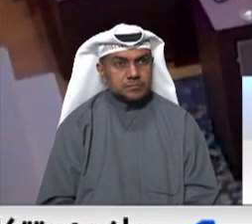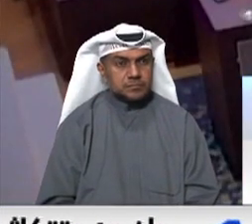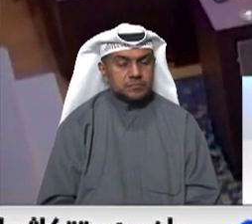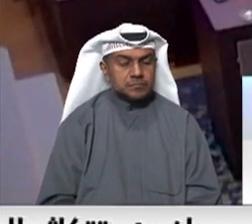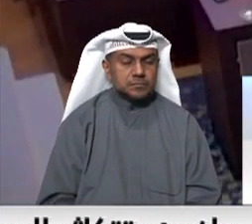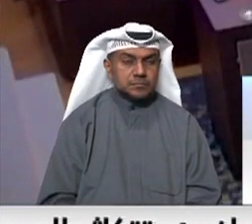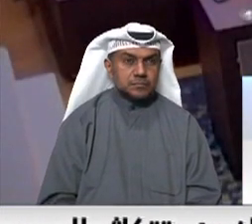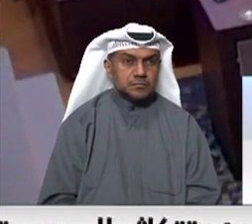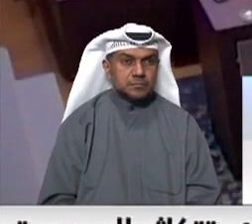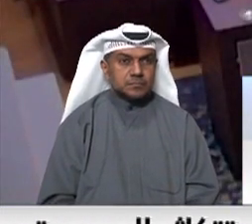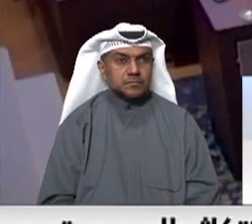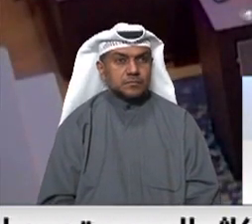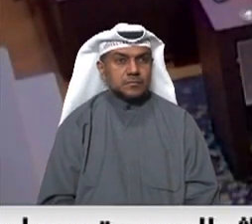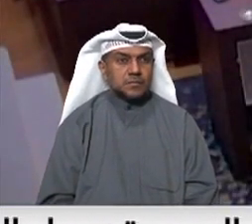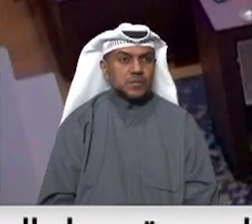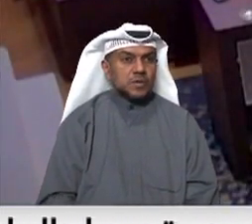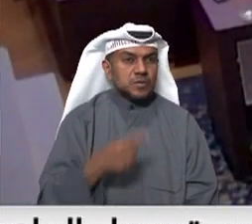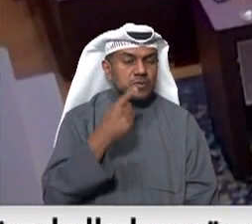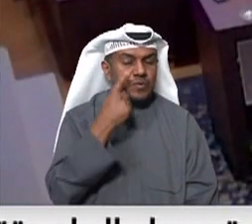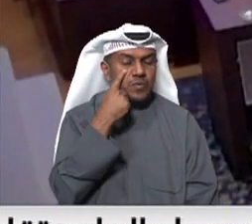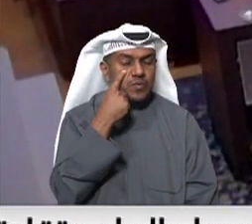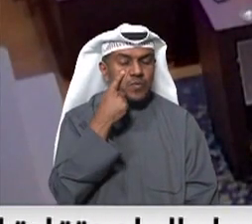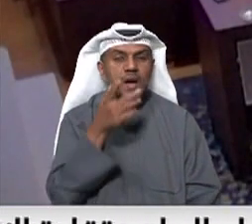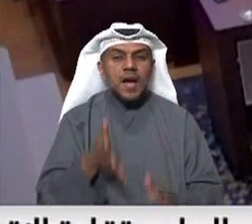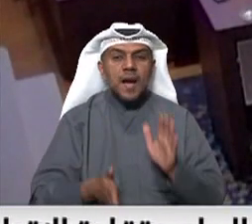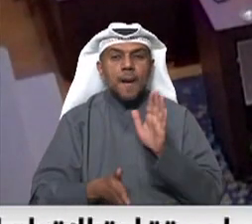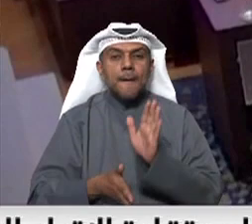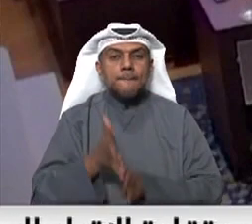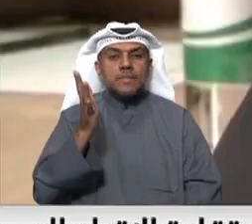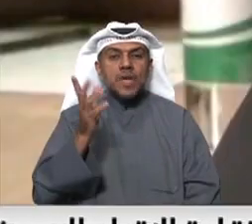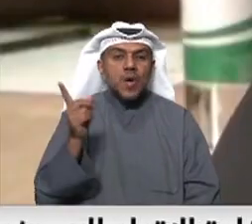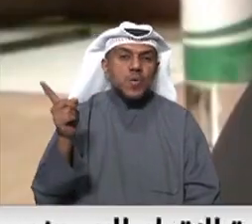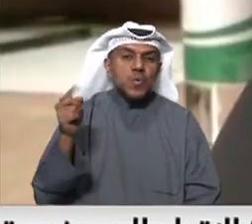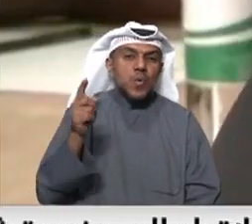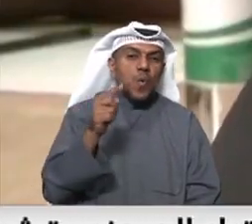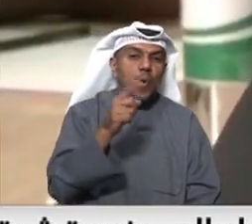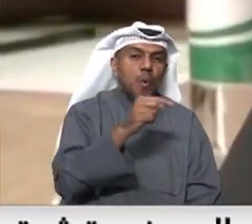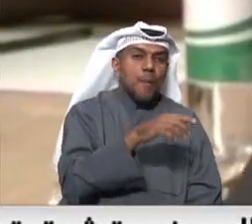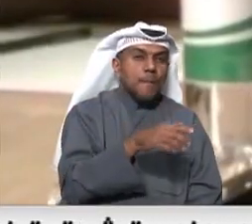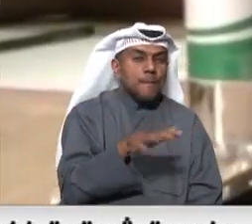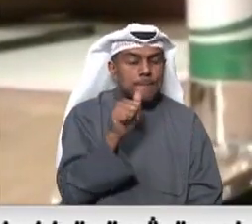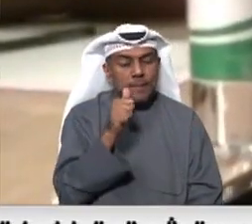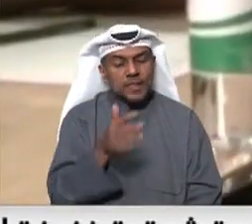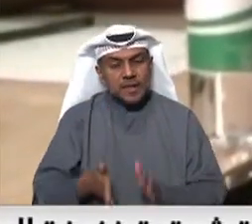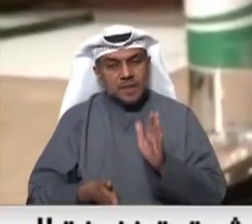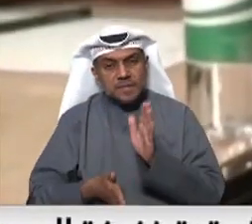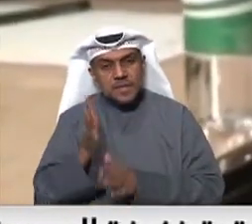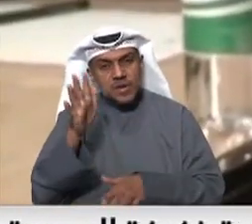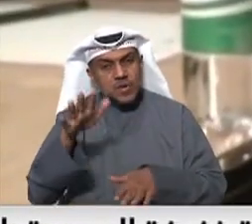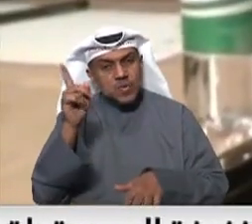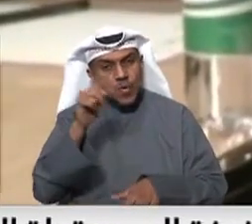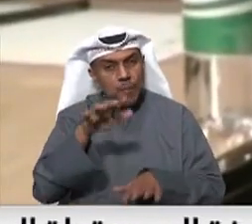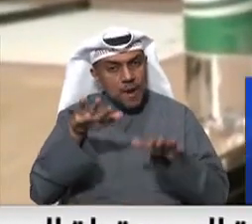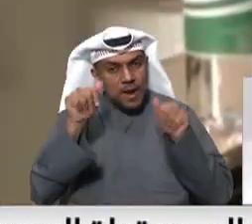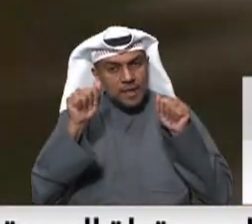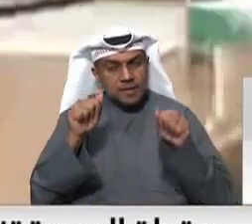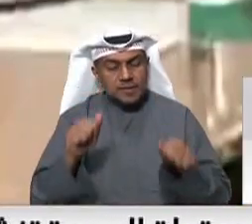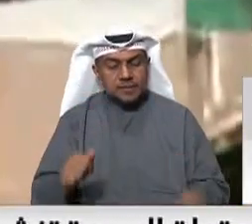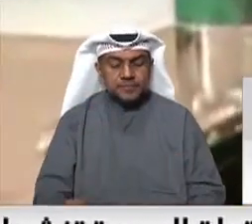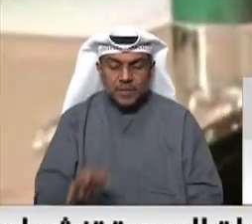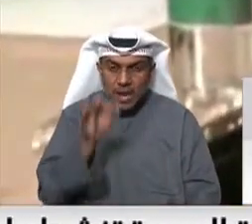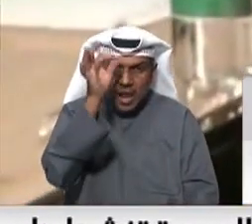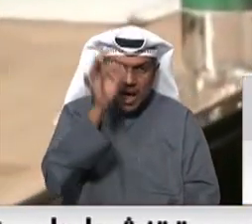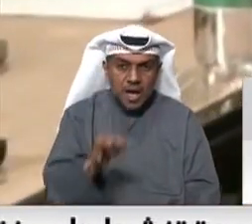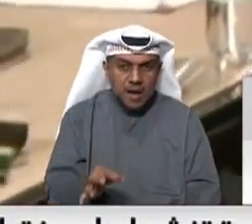العقاب رغم مرور 15 يوما على صدور قرار محكمه العدل الدوليه الذي الزم كيان الاحتلال الاسرائيلي